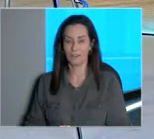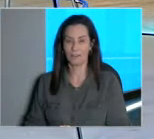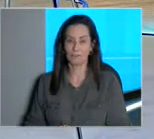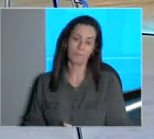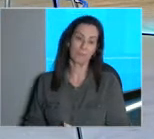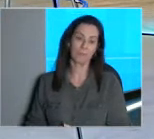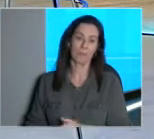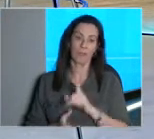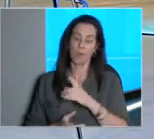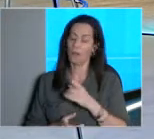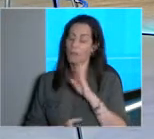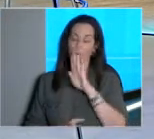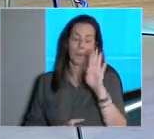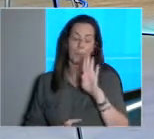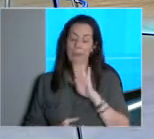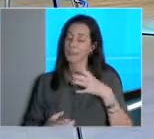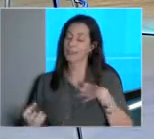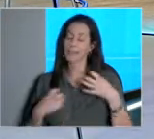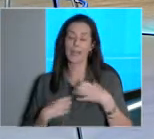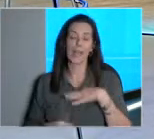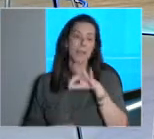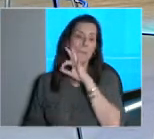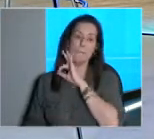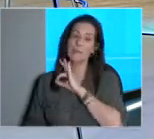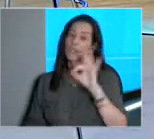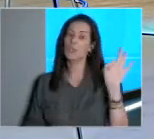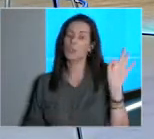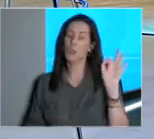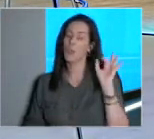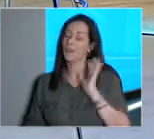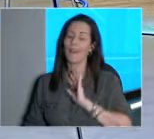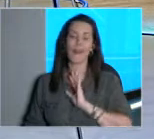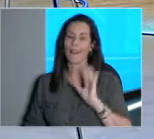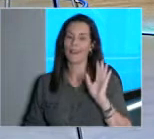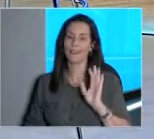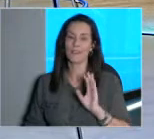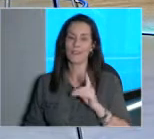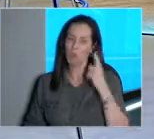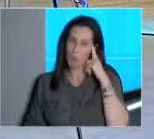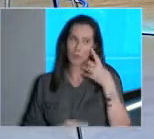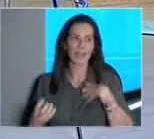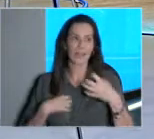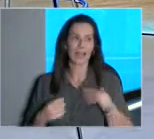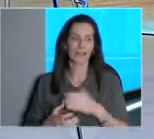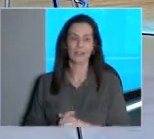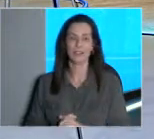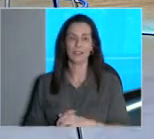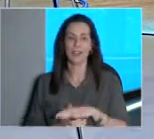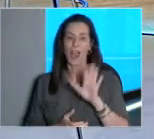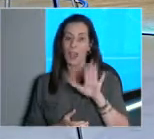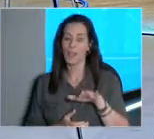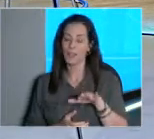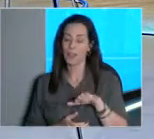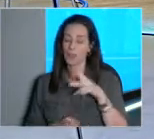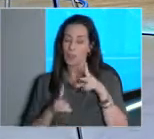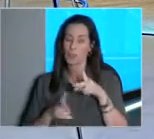אוקיי, טוב, האמת היא, הוא שחקן מצוין, אני חייב להגיד לך, בלי קשר לכישוריו כראש ממשלה, לשחק הוא גם יודע. וגם לצחוק על עצמו, הומור